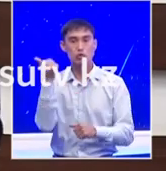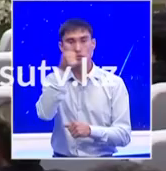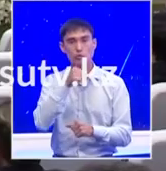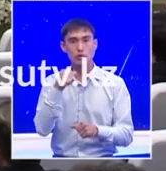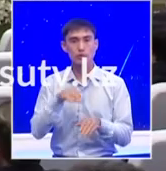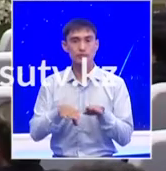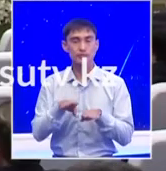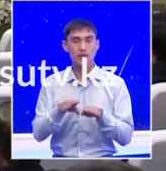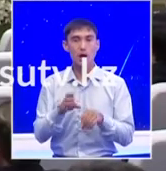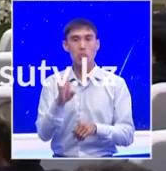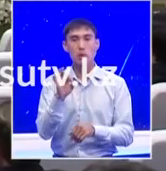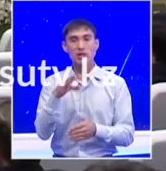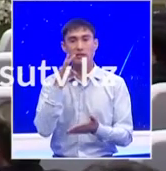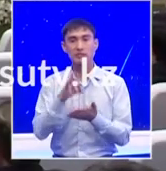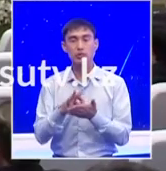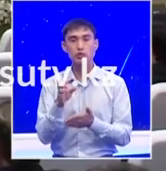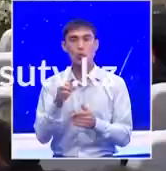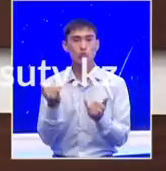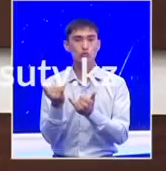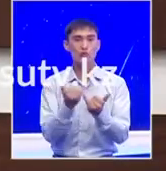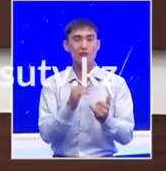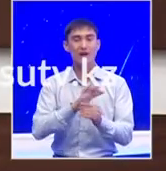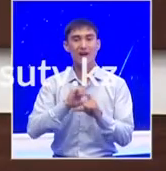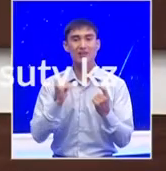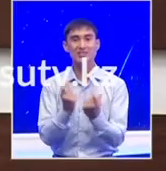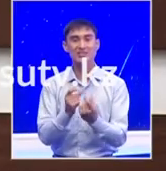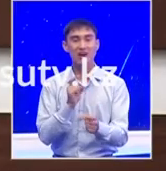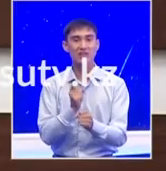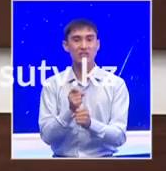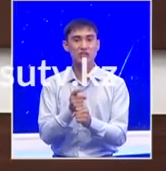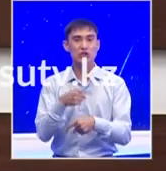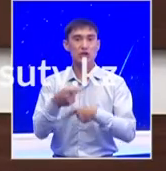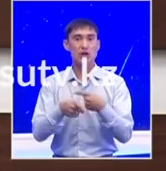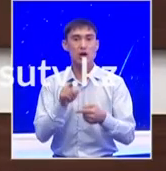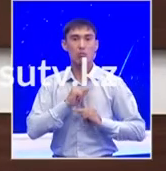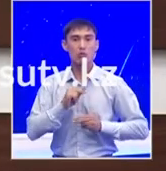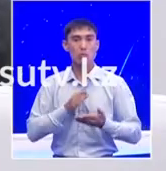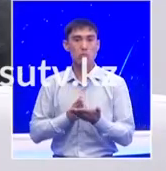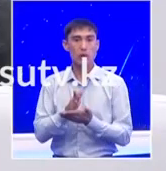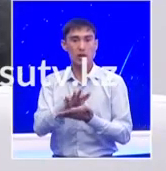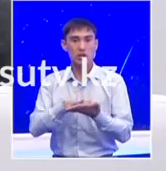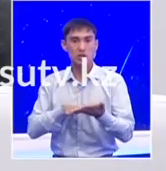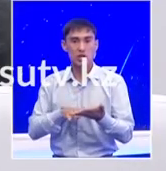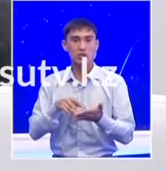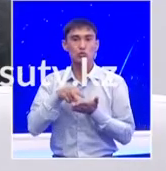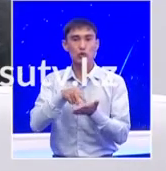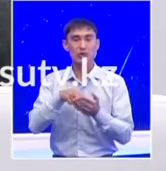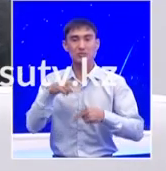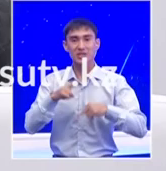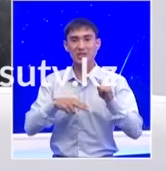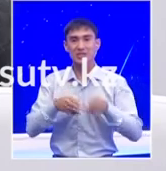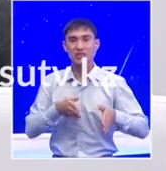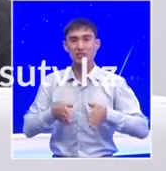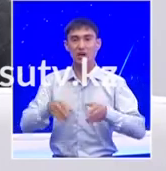года. Амандык Баталов отметил, что в условиях карантинных ограничений работа продолжалась во всех направлениях. Туризм, строительство